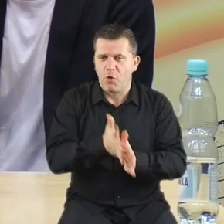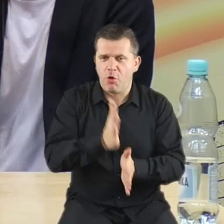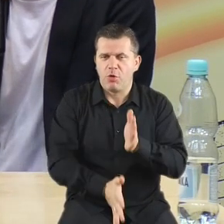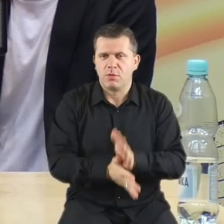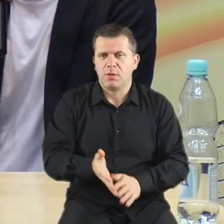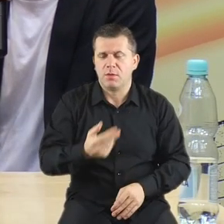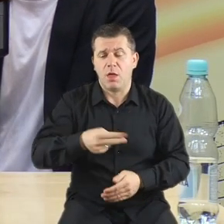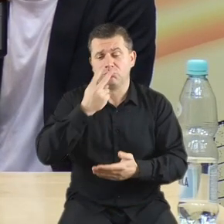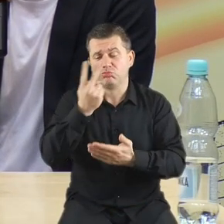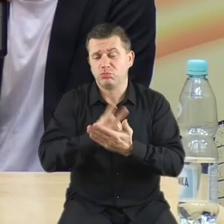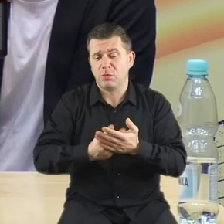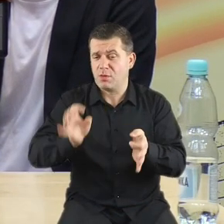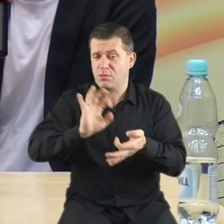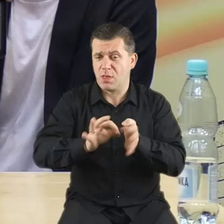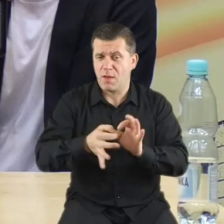czytałem, nawet w